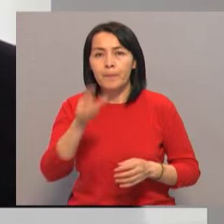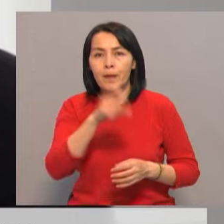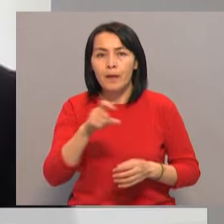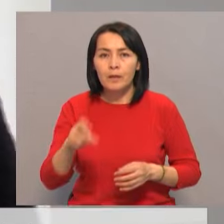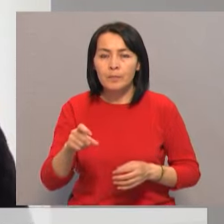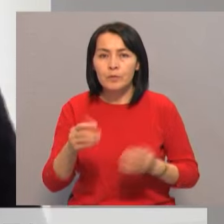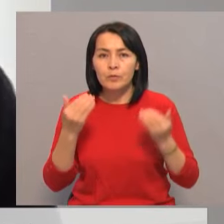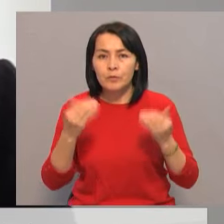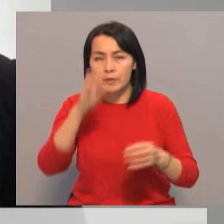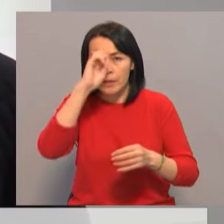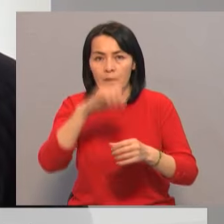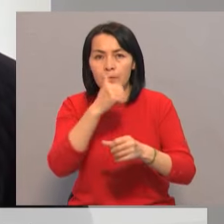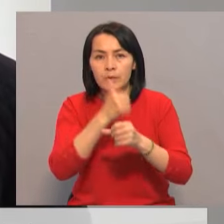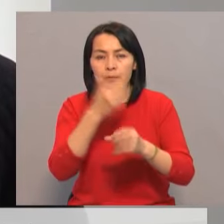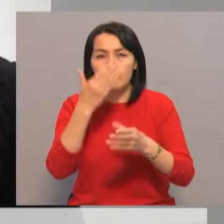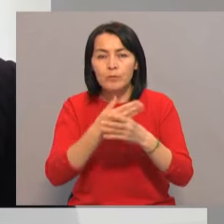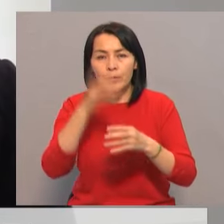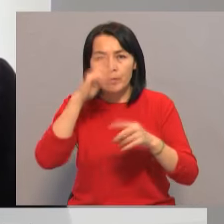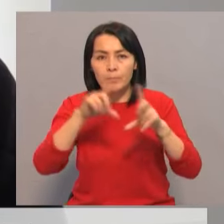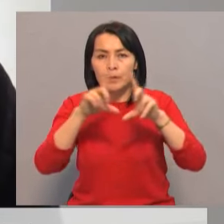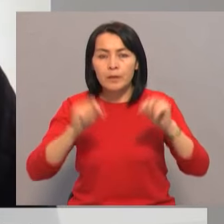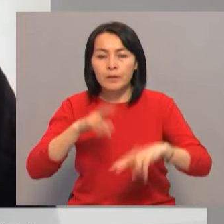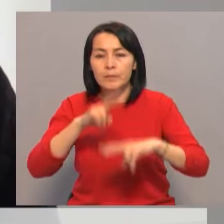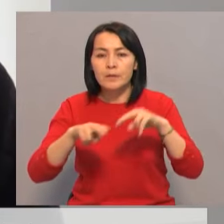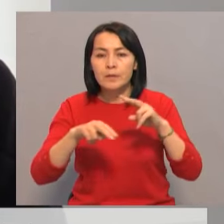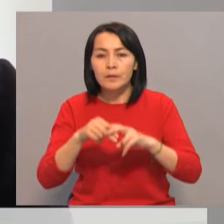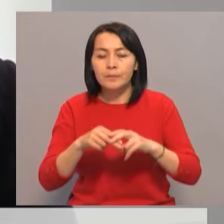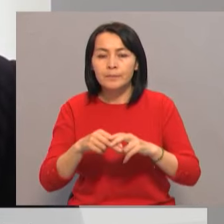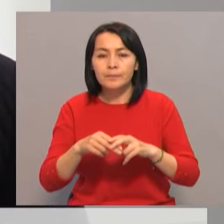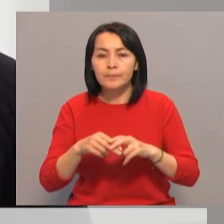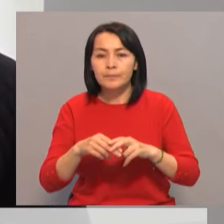президентіміздің арқасында мінекей мектеп салып,